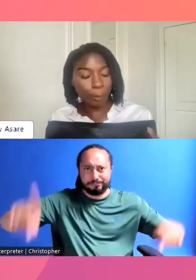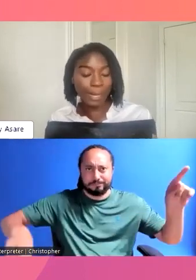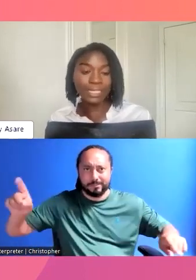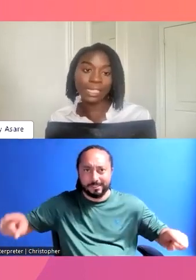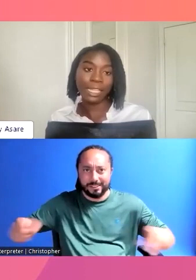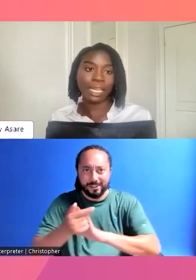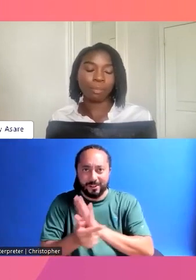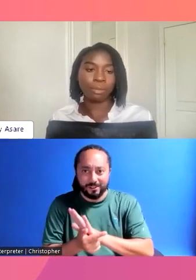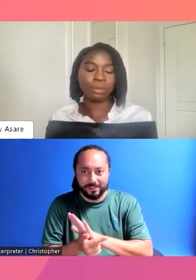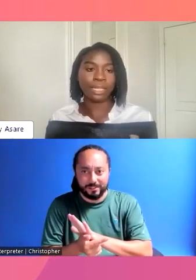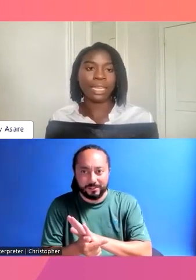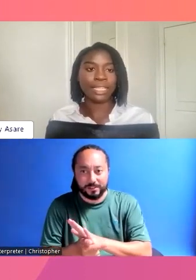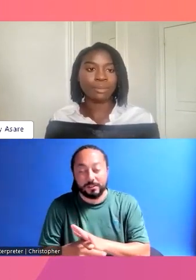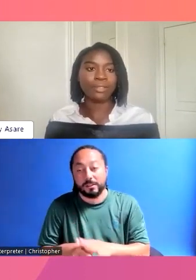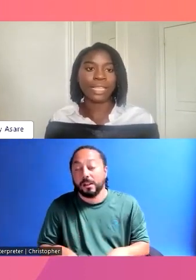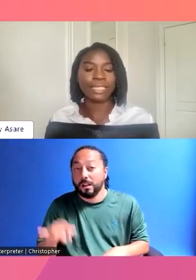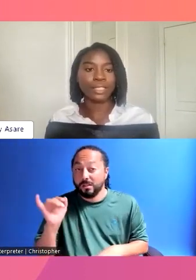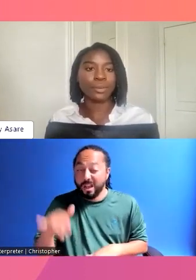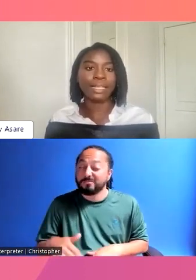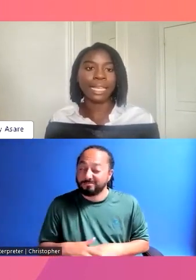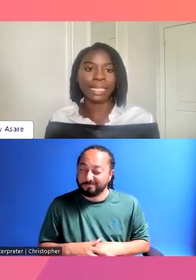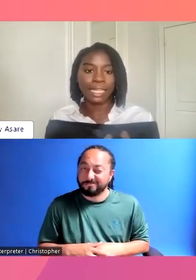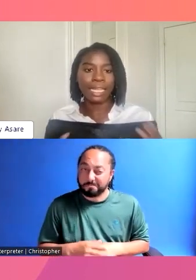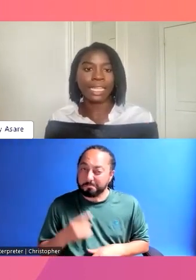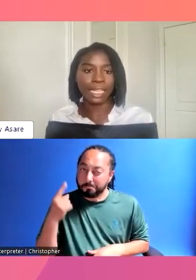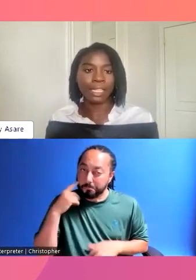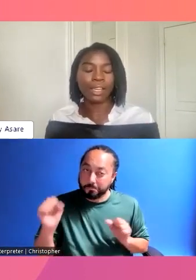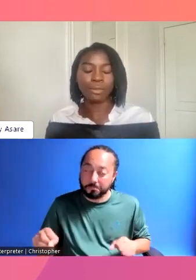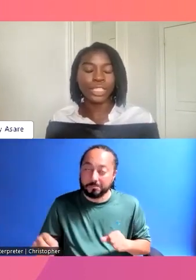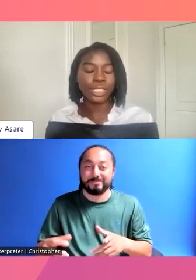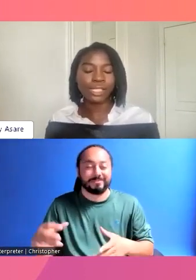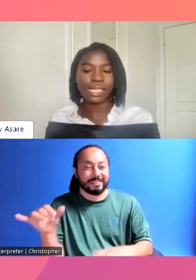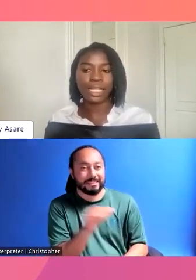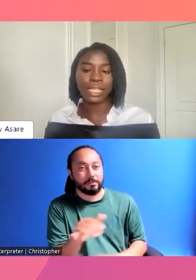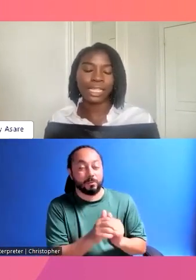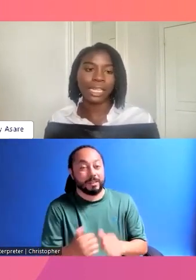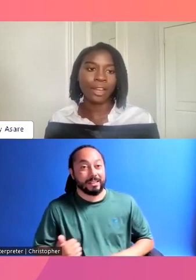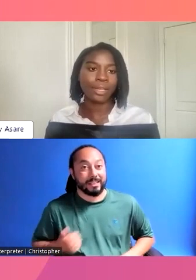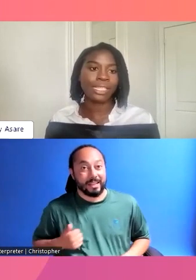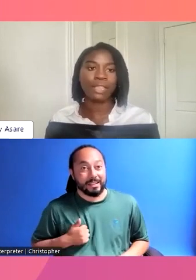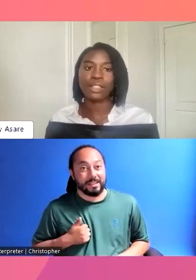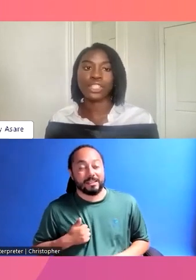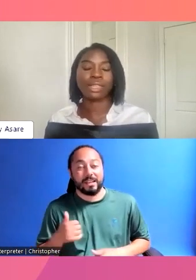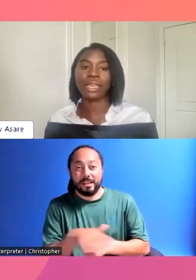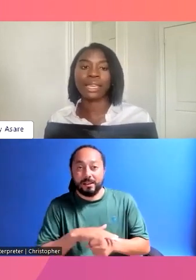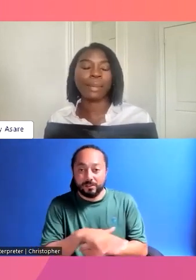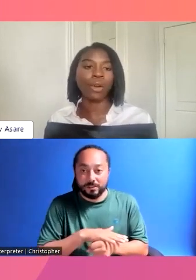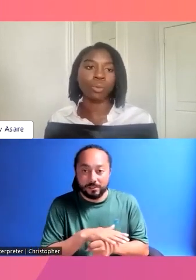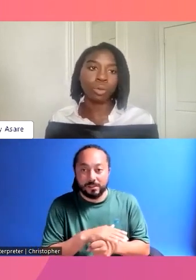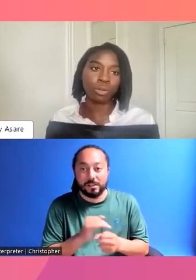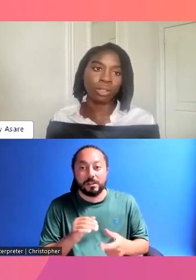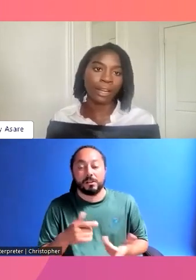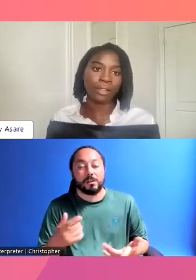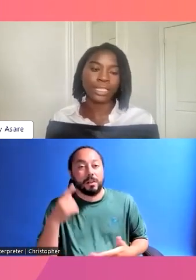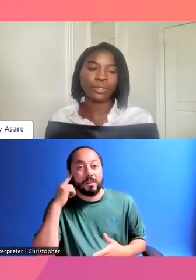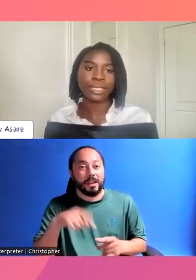d'un État à l'autre. Cela pourrait aussi être reflété dans certaines régions et